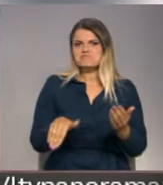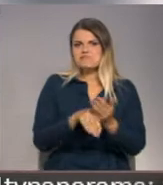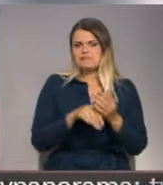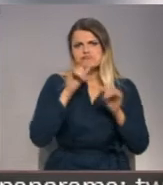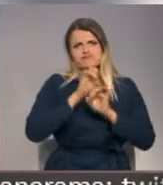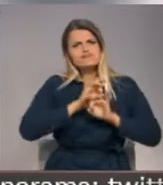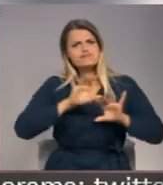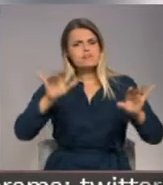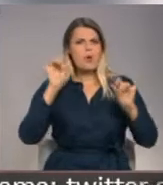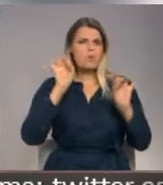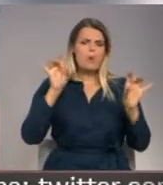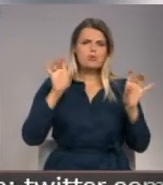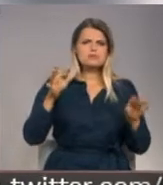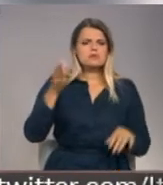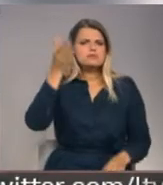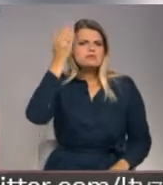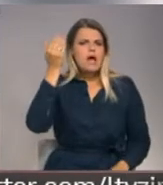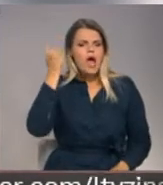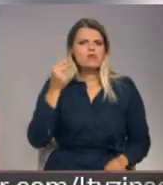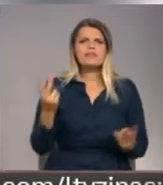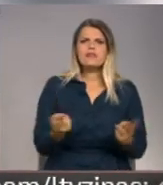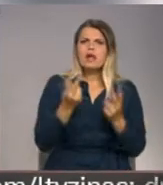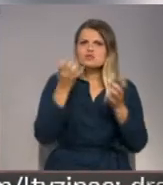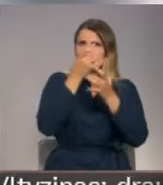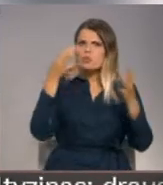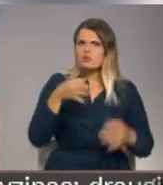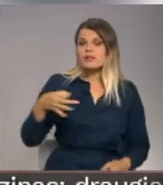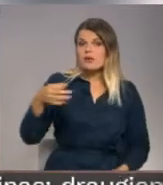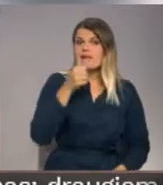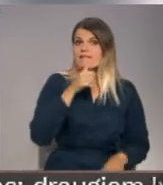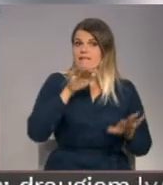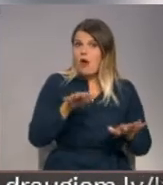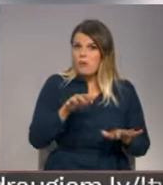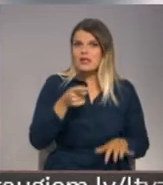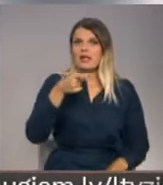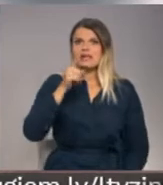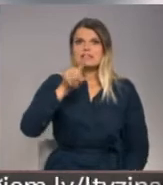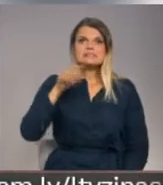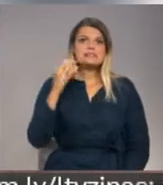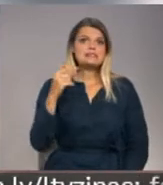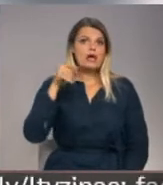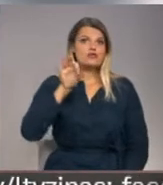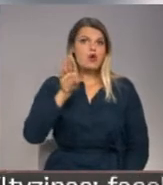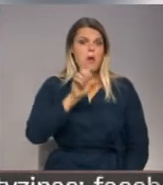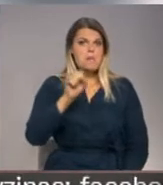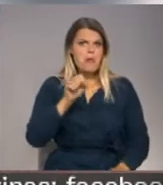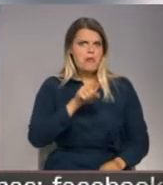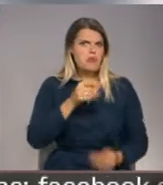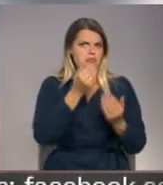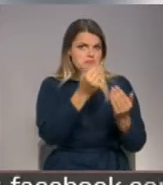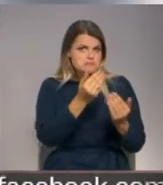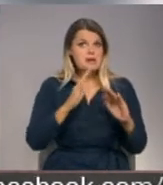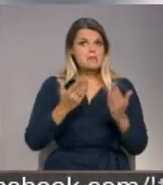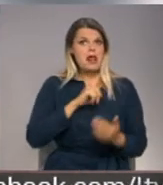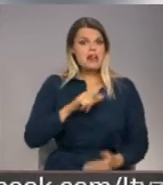mazos etnokultūras reģionus no Igaunijas Setumā un Kihnu, bet no Latvijas Suitus un Lībiešus. Ideja šādām vienas